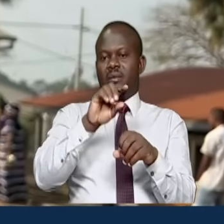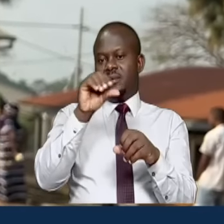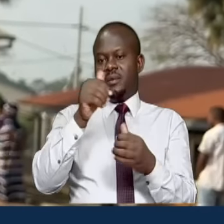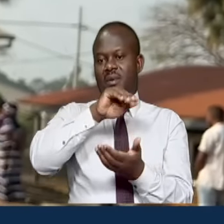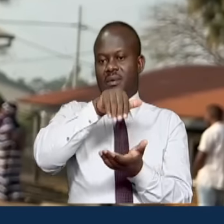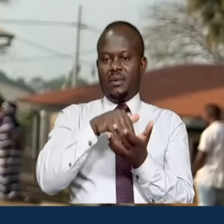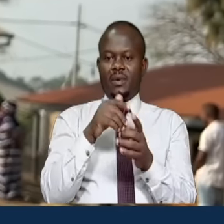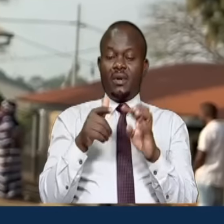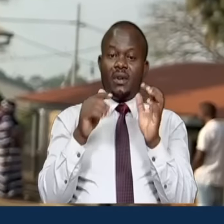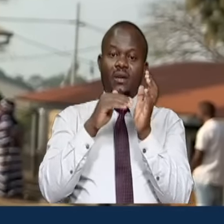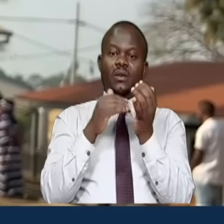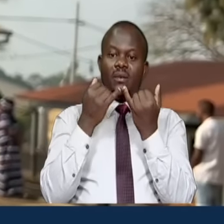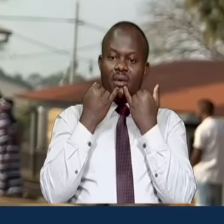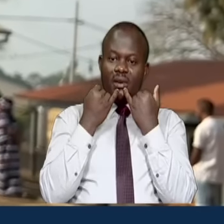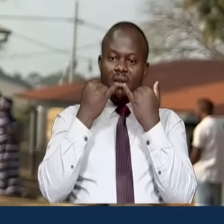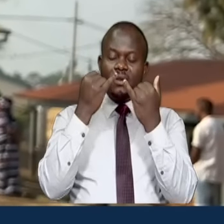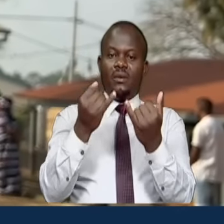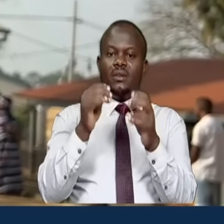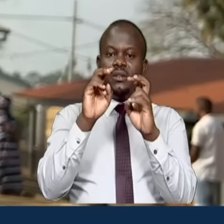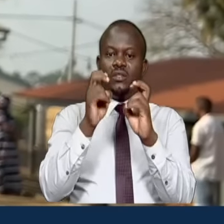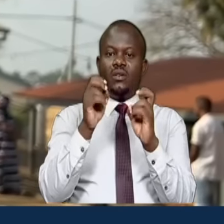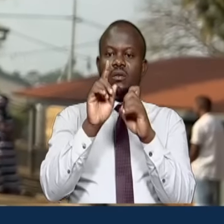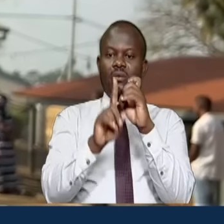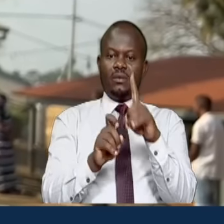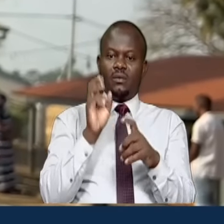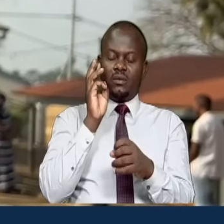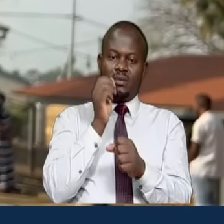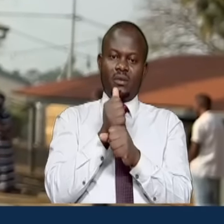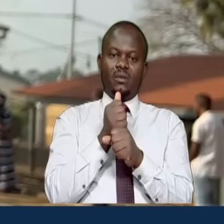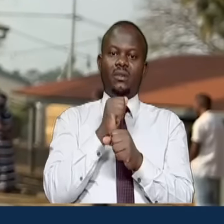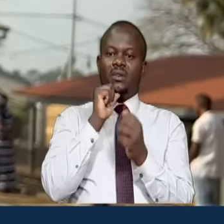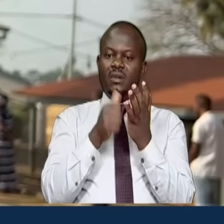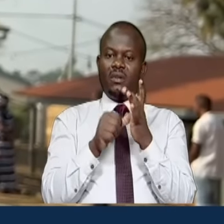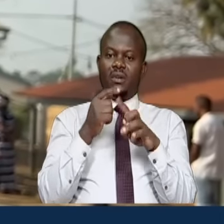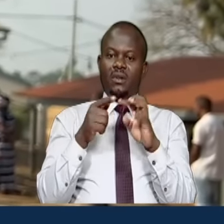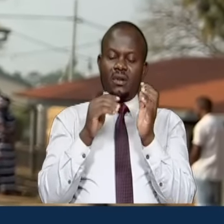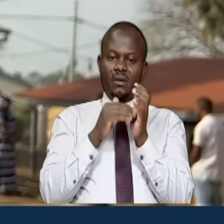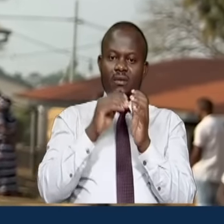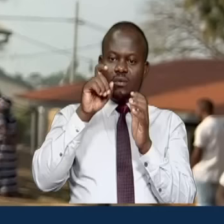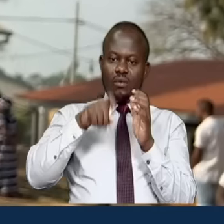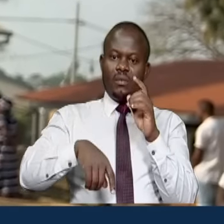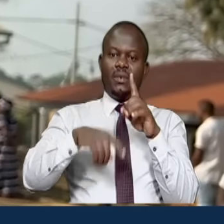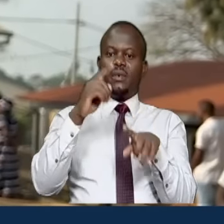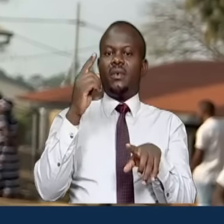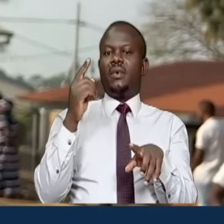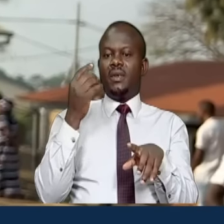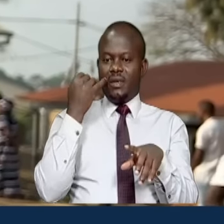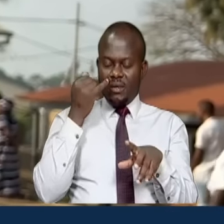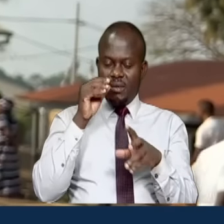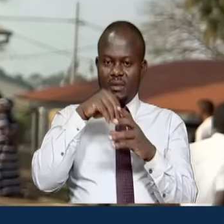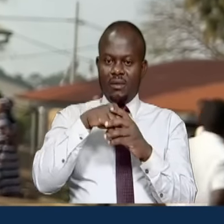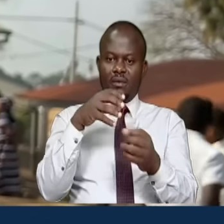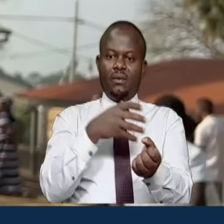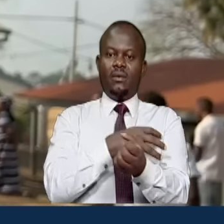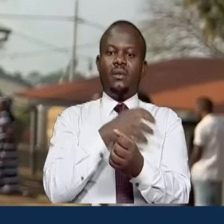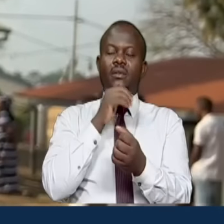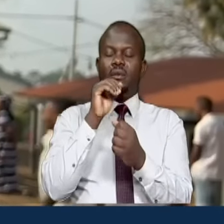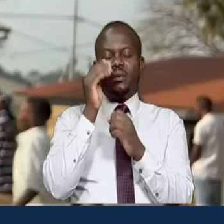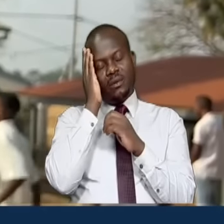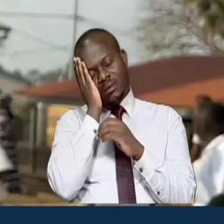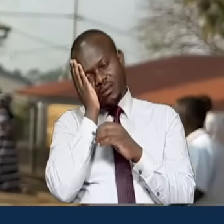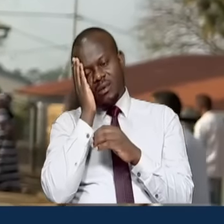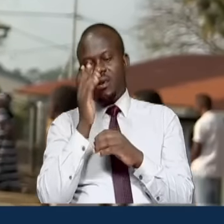bakagenda batumenyesha yuko ibizamini tuzakora nta kibazo kandi tugomba kuzatsinda ari uko twabishyizemo intege atari ukugenda ukaryama ukavuga